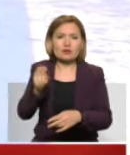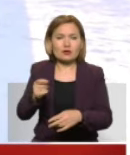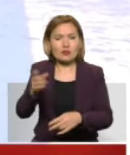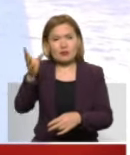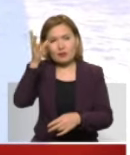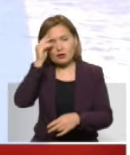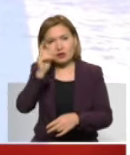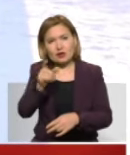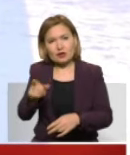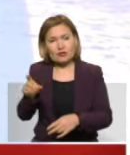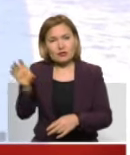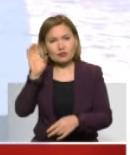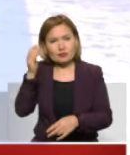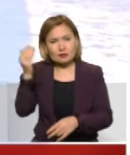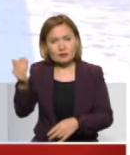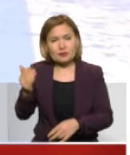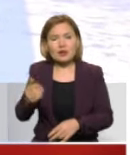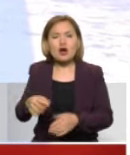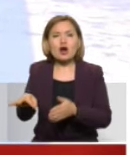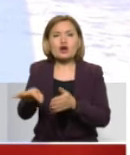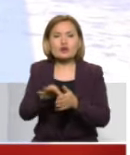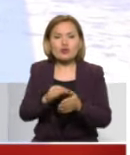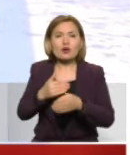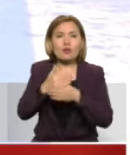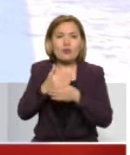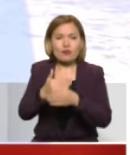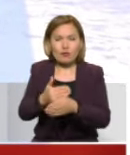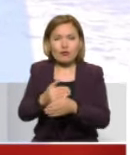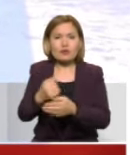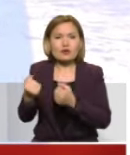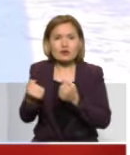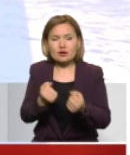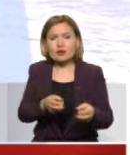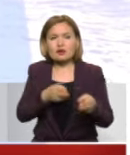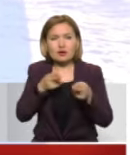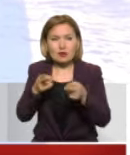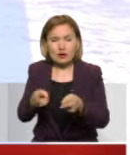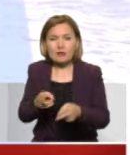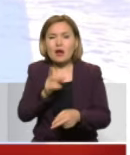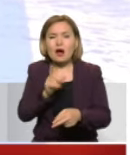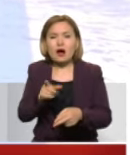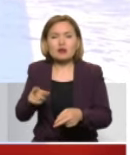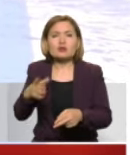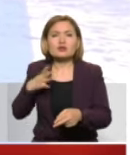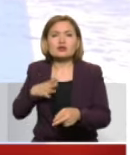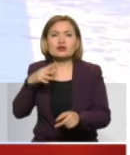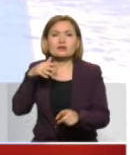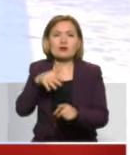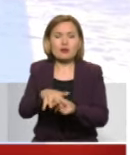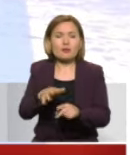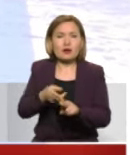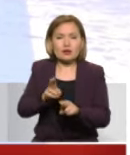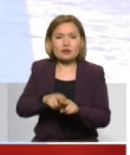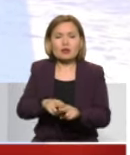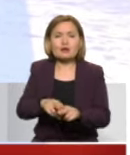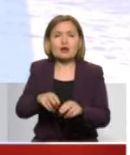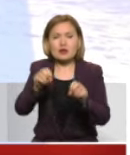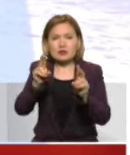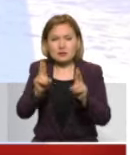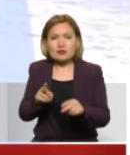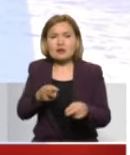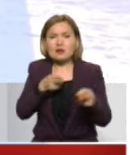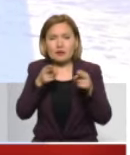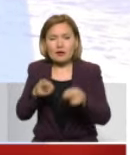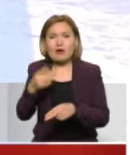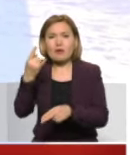Жедел жәрдемде жүрген скорыйдың жігіттері, олар өзі көмекке келіп тұрған, тем более. Ана жерде не отқанын қайдан біледі? Ол да бір ауруға келді ғой енді.